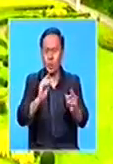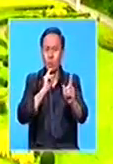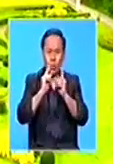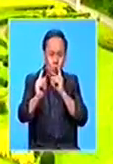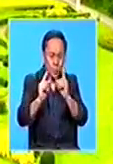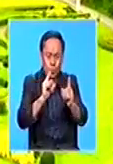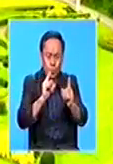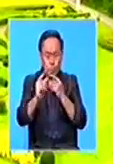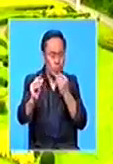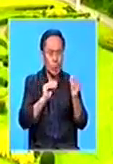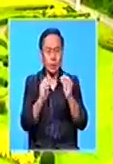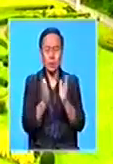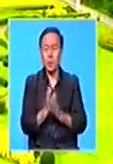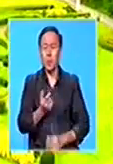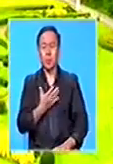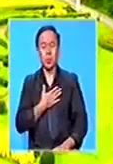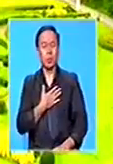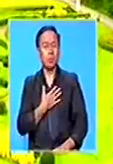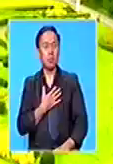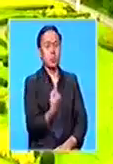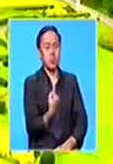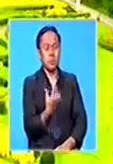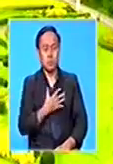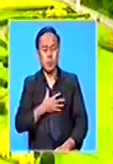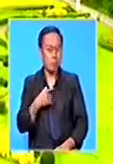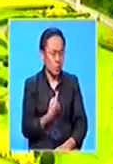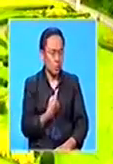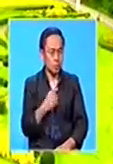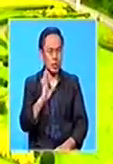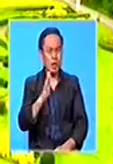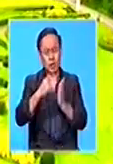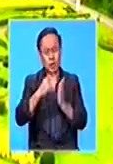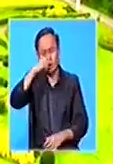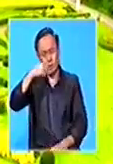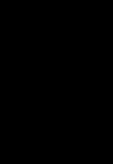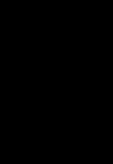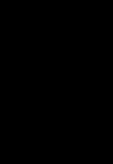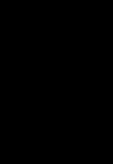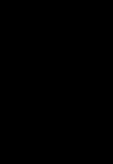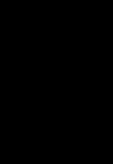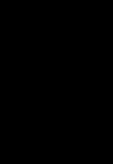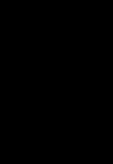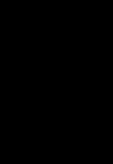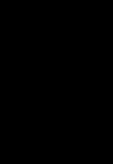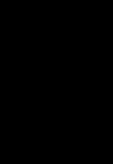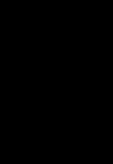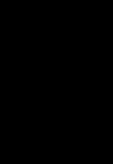าทุกคนจะเอาอย่างนี้เอาอย่างนั้นแล้วเอาของตัวเองทั้งหมดมันเป็นไปไม่ได้อยู่แล้วนะคนไทยชอบอย่างนี้ซะด้วยนะ